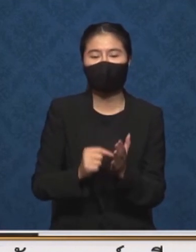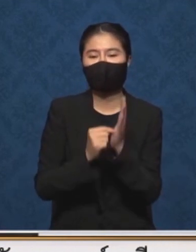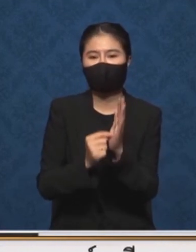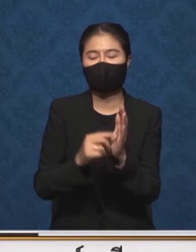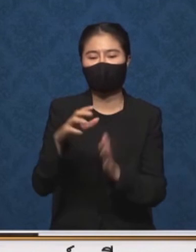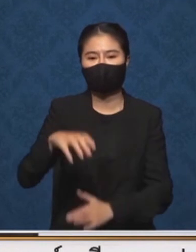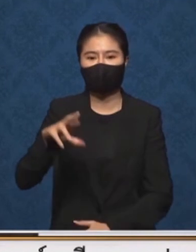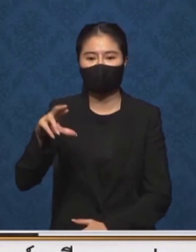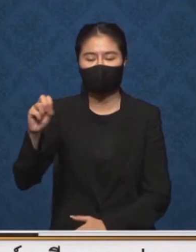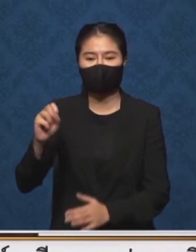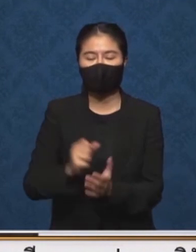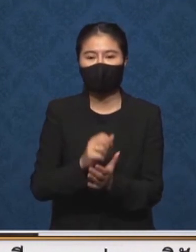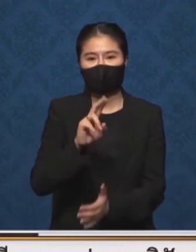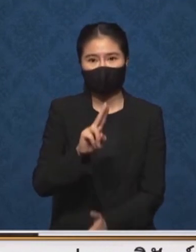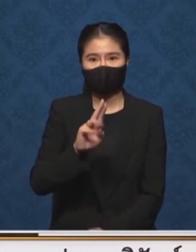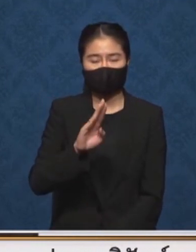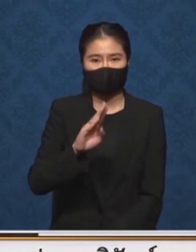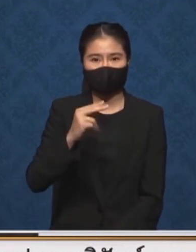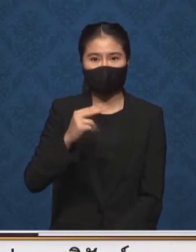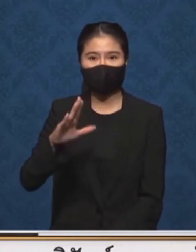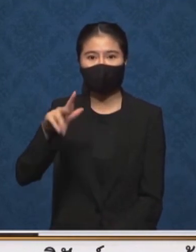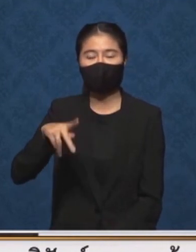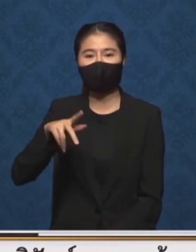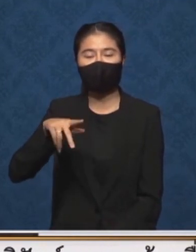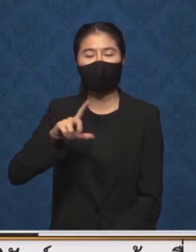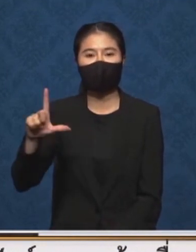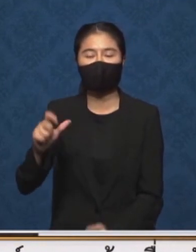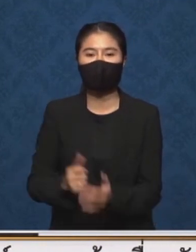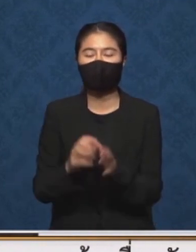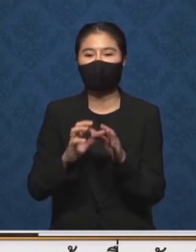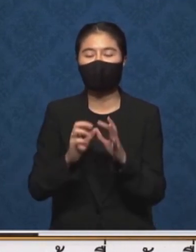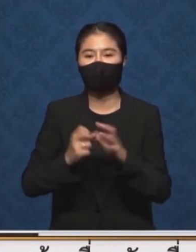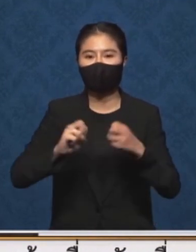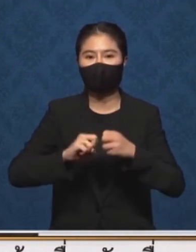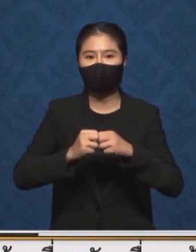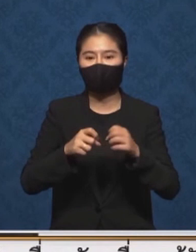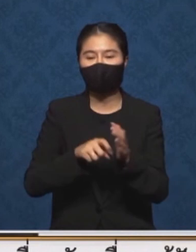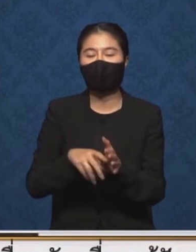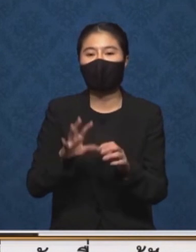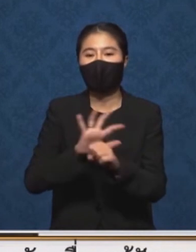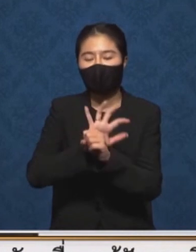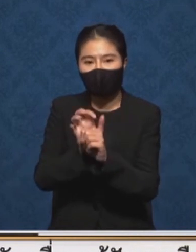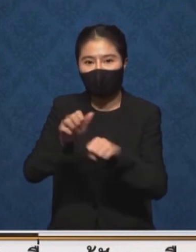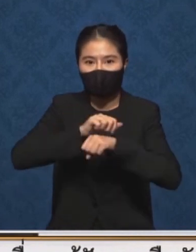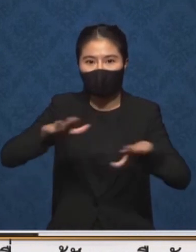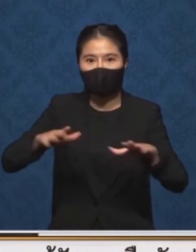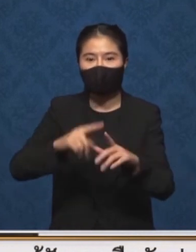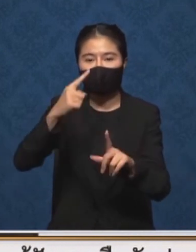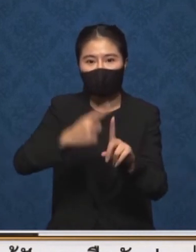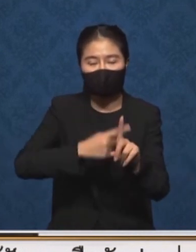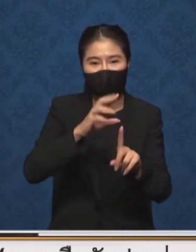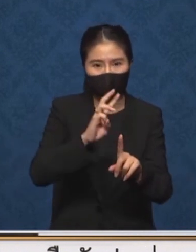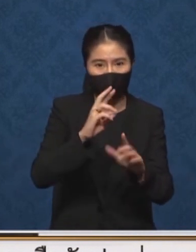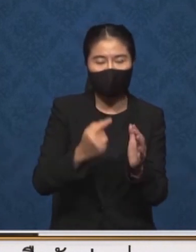ใช้ 45,000 ล้านสำหรบดูแลเรื่องเห่านี้ เรื่องระบาทโวิดเท่นแล้ว เมื่อเดอนมิทุนา ก็เข